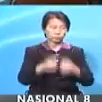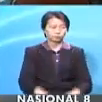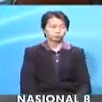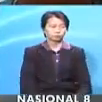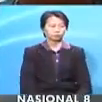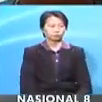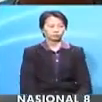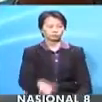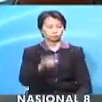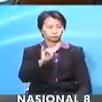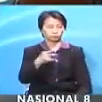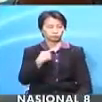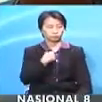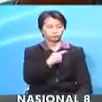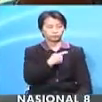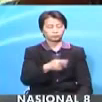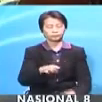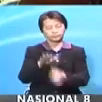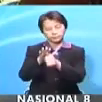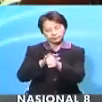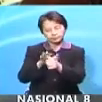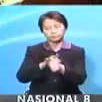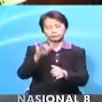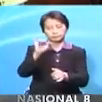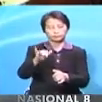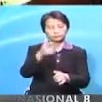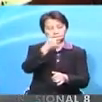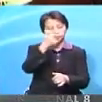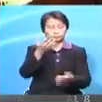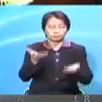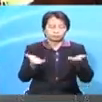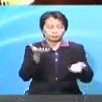sekarang dan situasi sekarang tuh memang